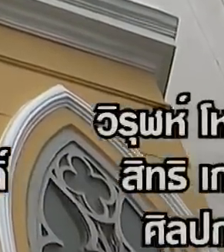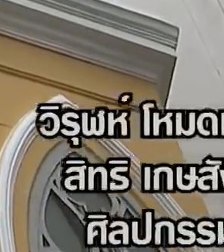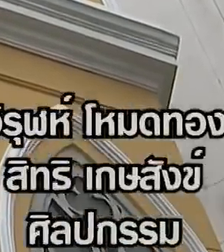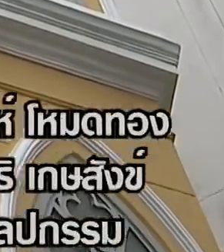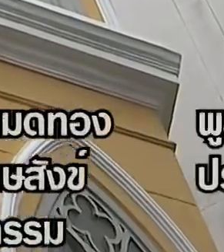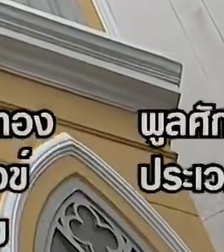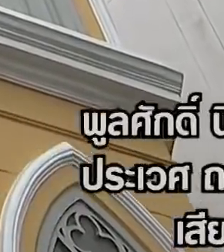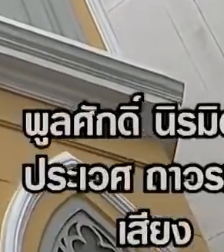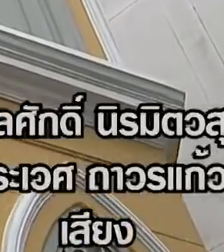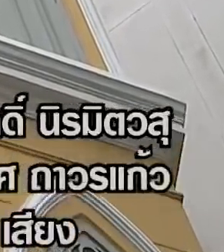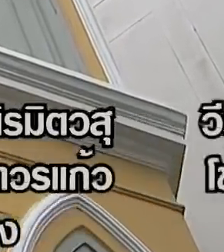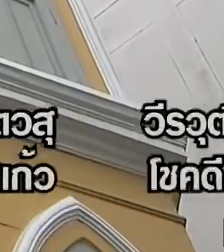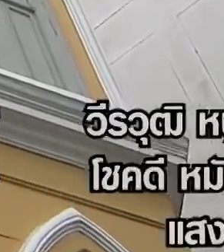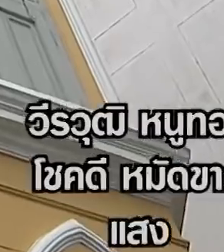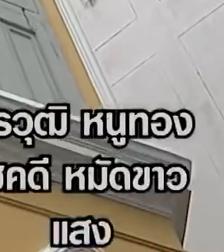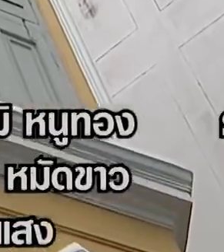ม.ค